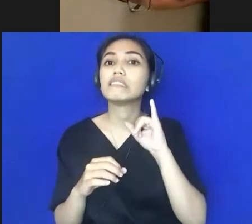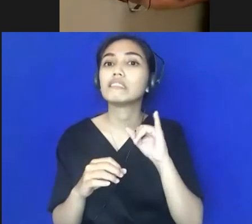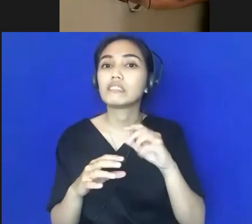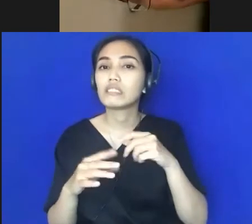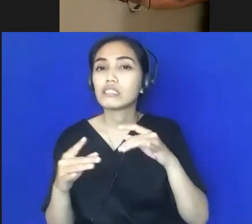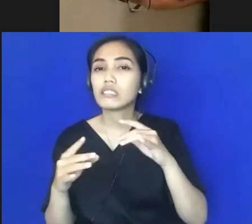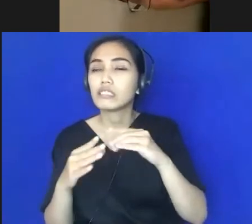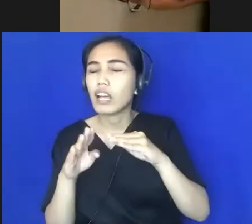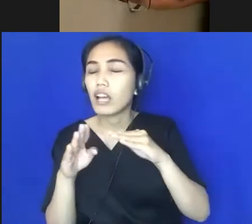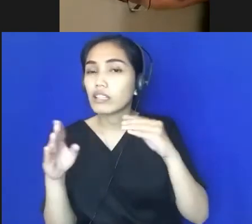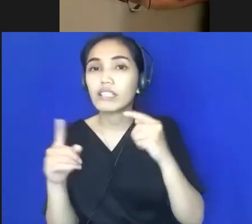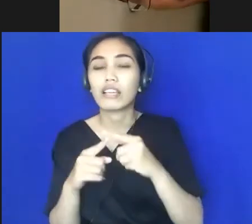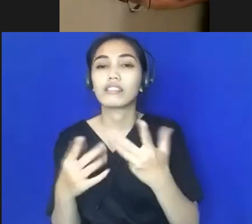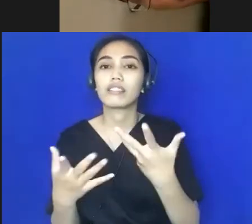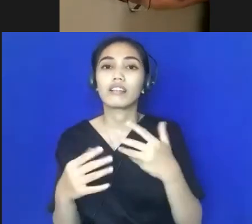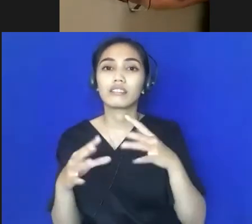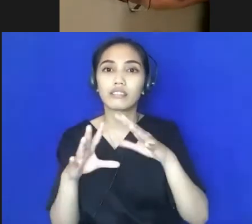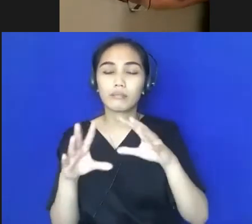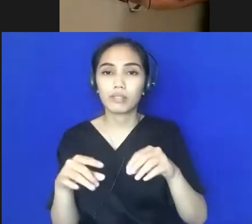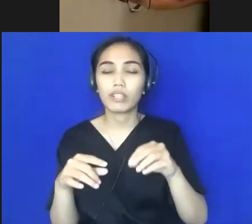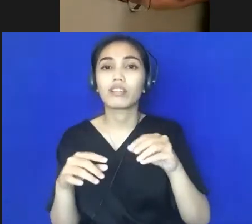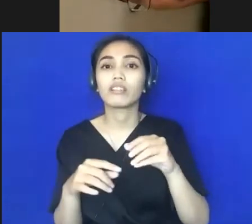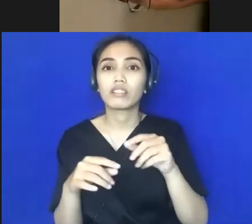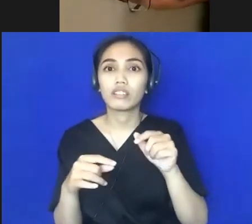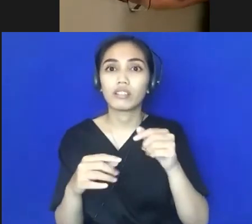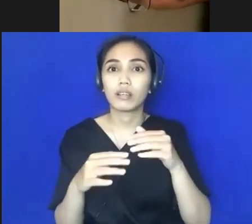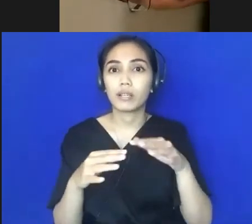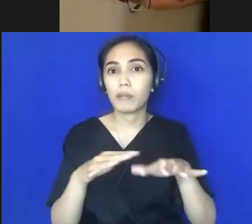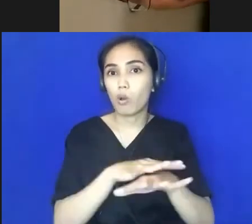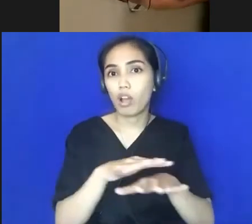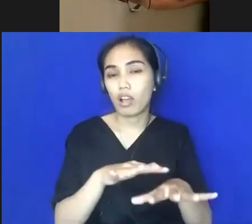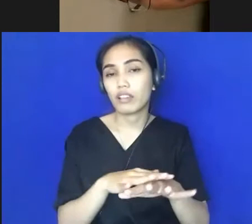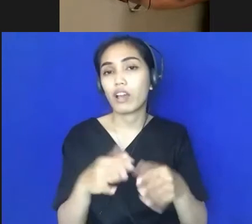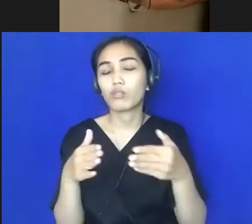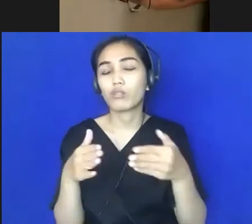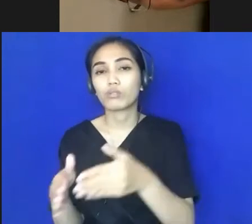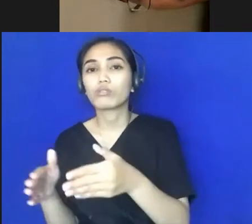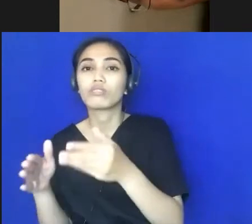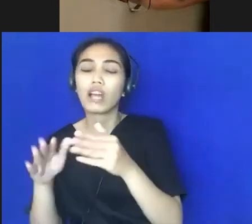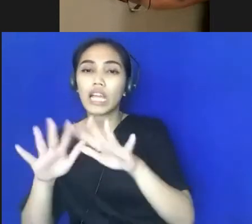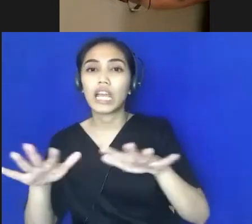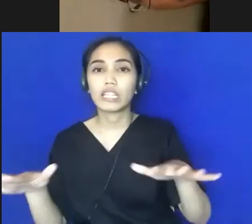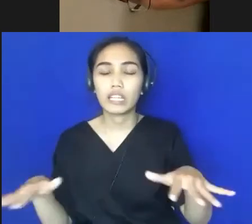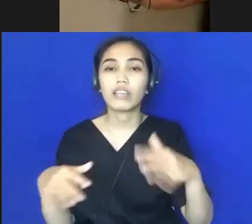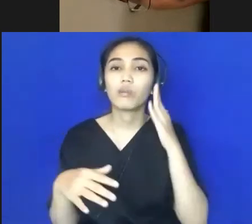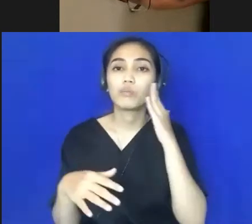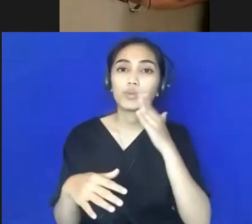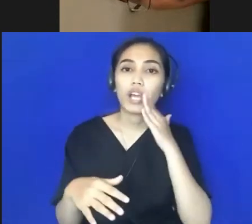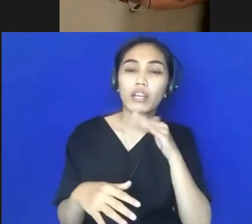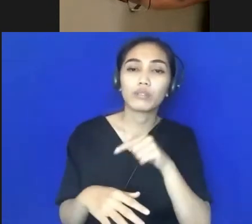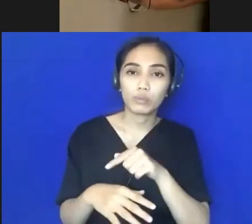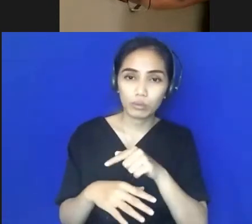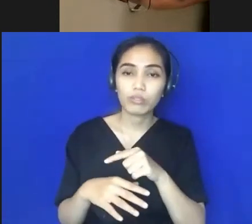sampai ke tingkat lini lapangan yang paling bawah. Dan khusus untuk adik-adik generasi muda ini, kita juga